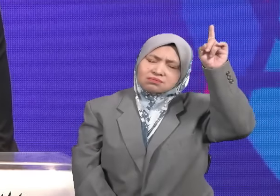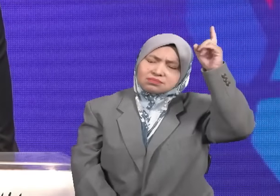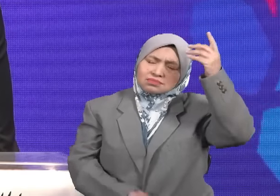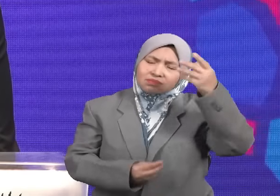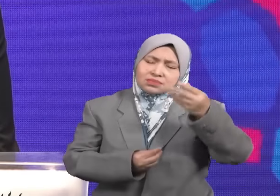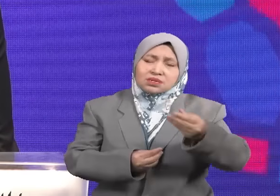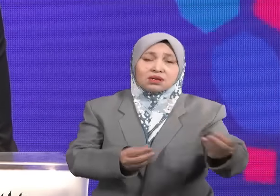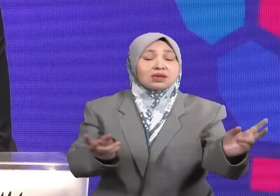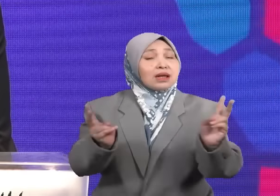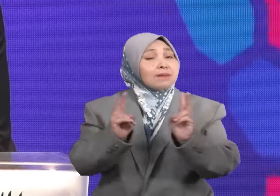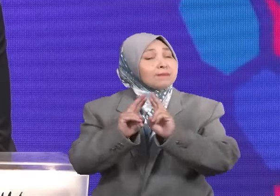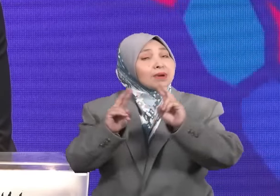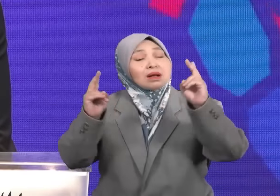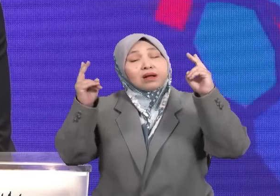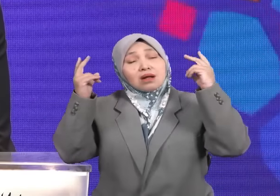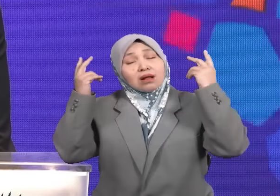جاءته